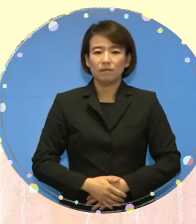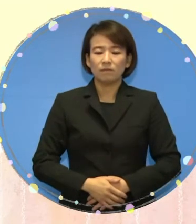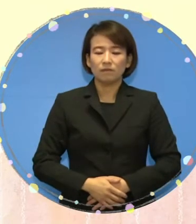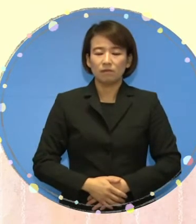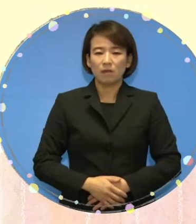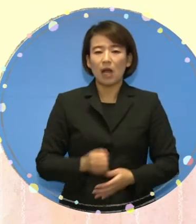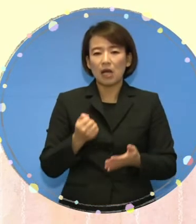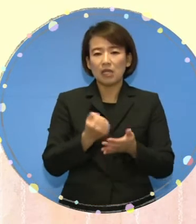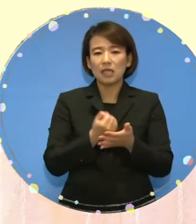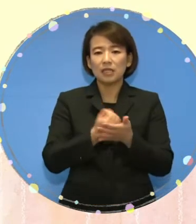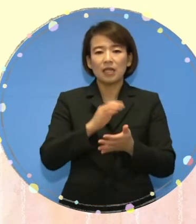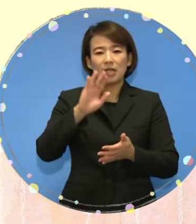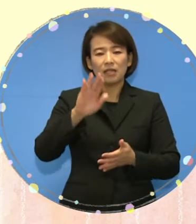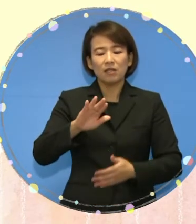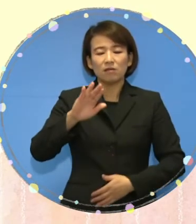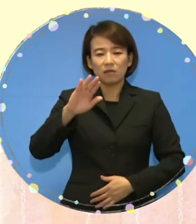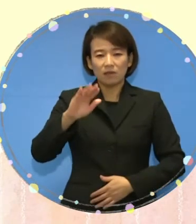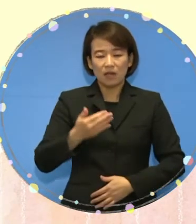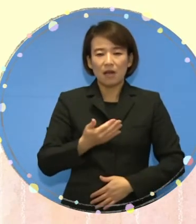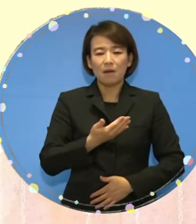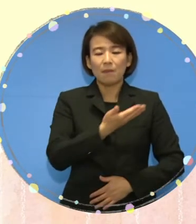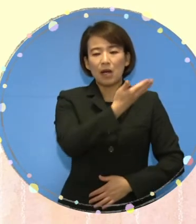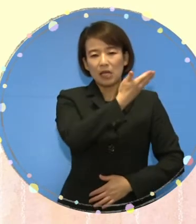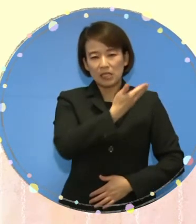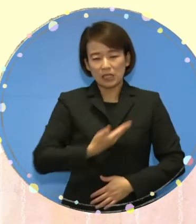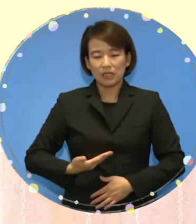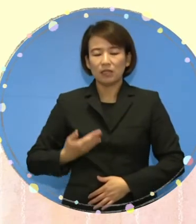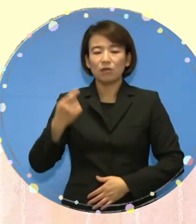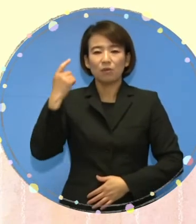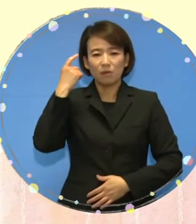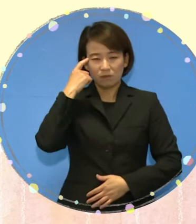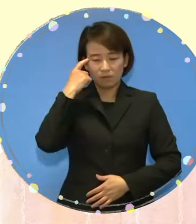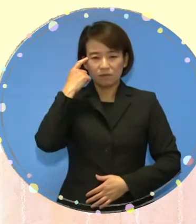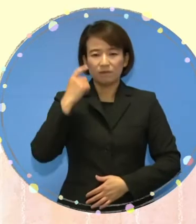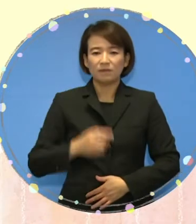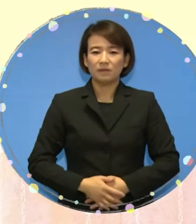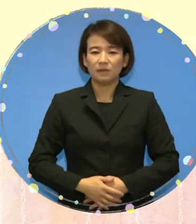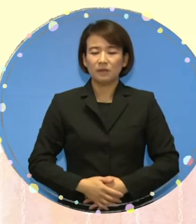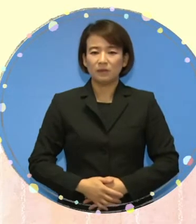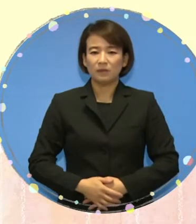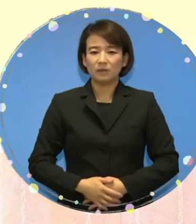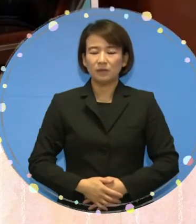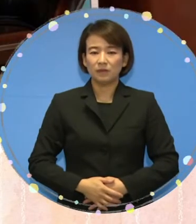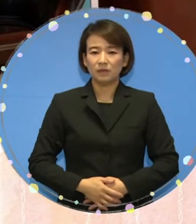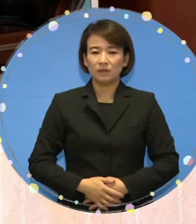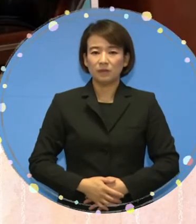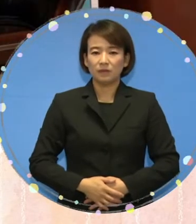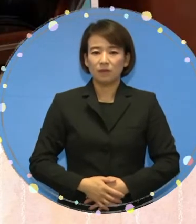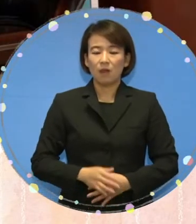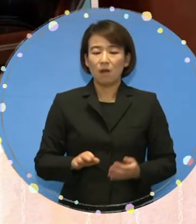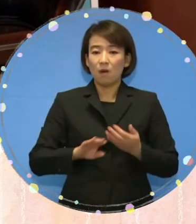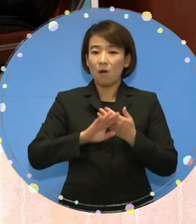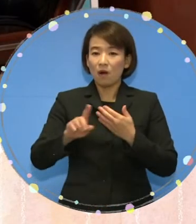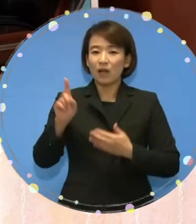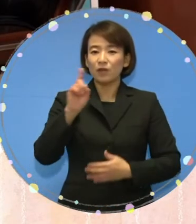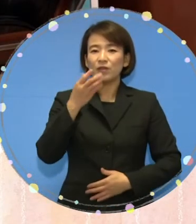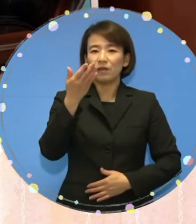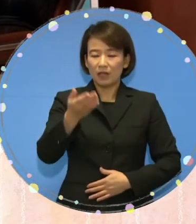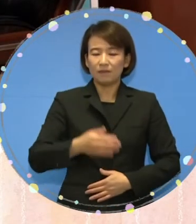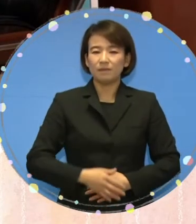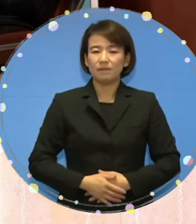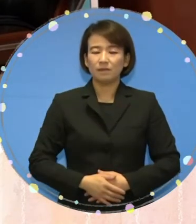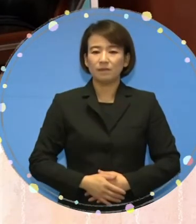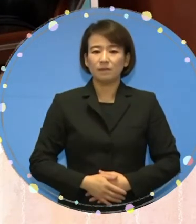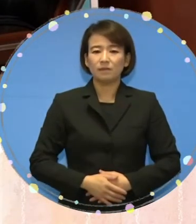残念ですがこのようなご時世なので延期の判断も読めないと思いますその他の事業はどういったものがあります